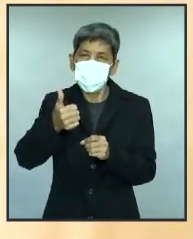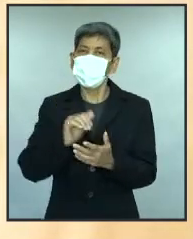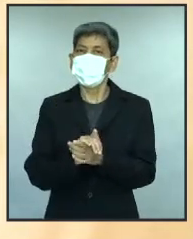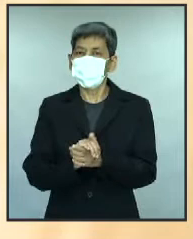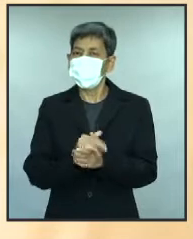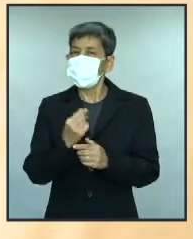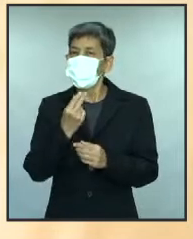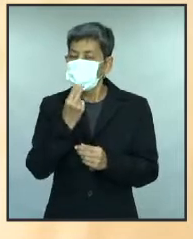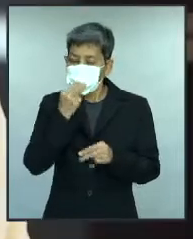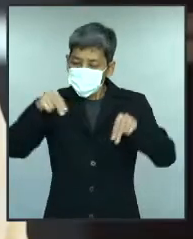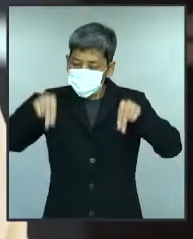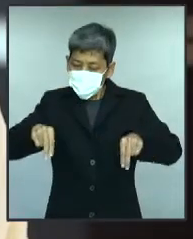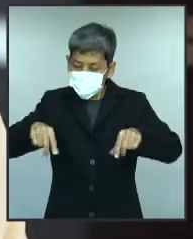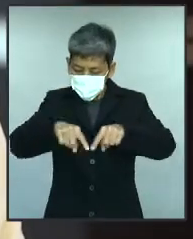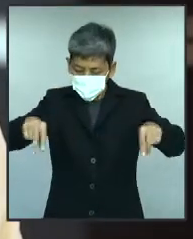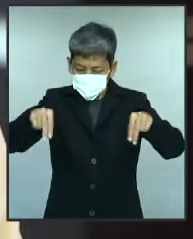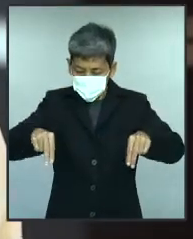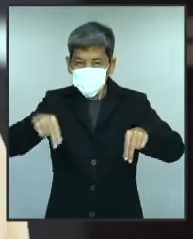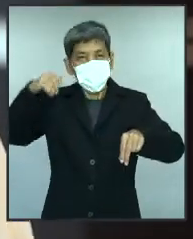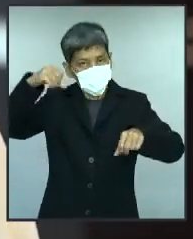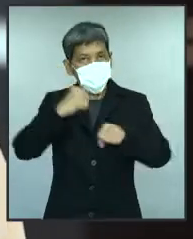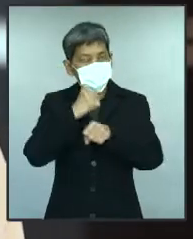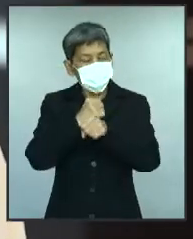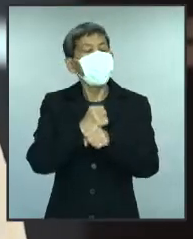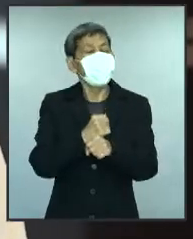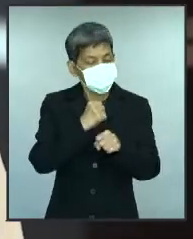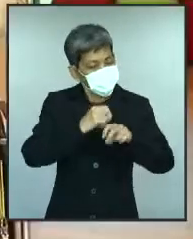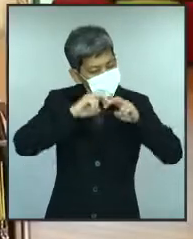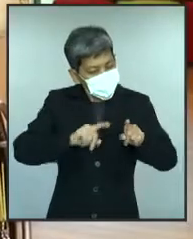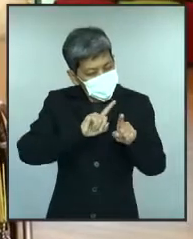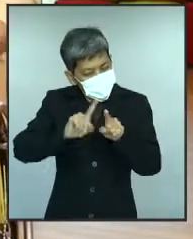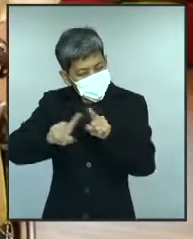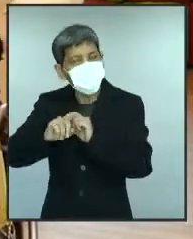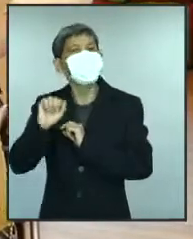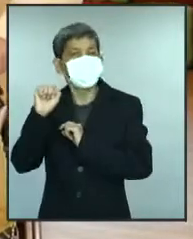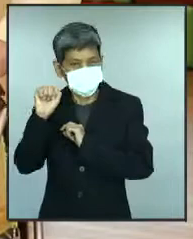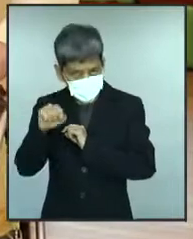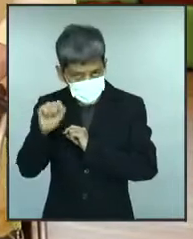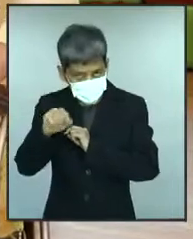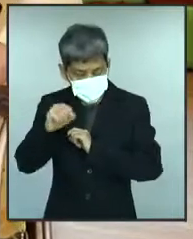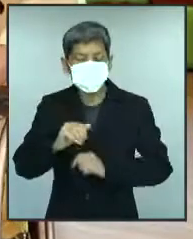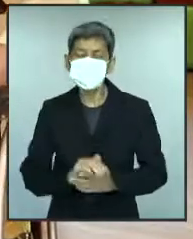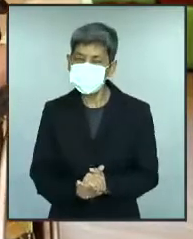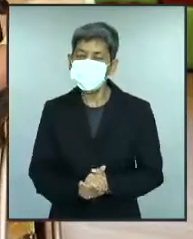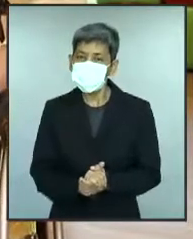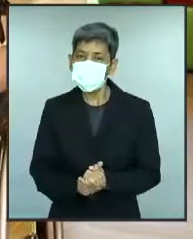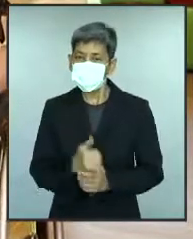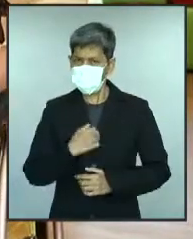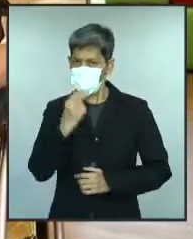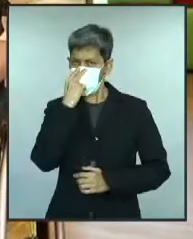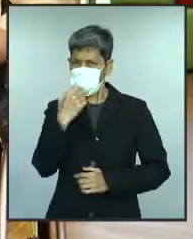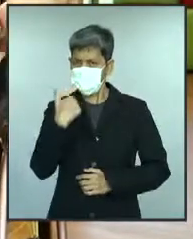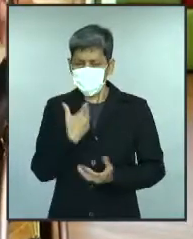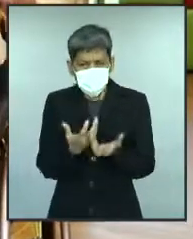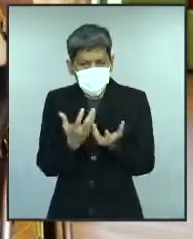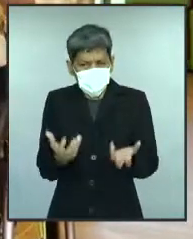แบตเตอรี่อย่างเงี้ยฮะ ก็คือเรามีการวิจัยก็มีหลากหลายสาขาด้วยกัน ใช่ครับใช่ใช่ใช่ถูกต้อง ก็คือคุณผู้ชมอาจจะเห็นว่า